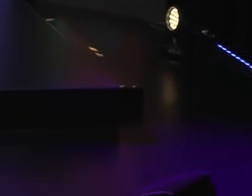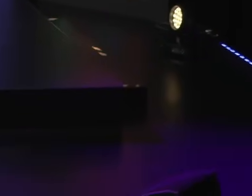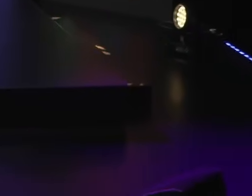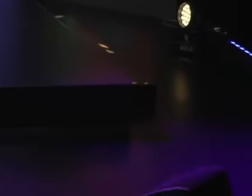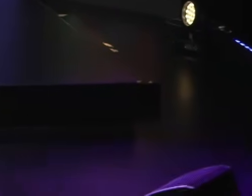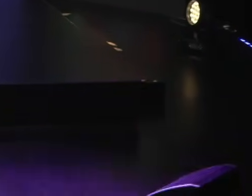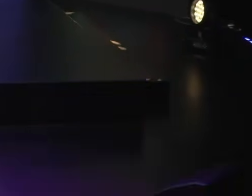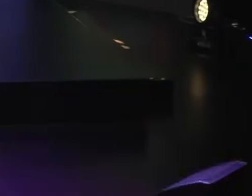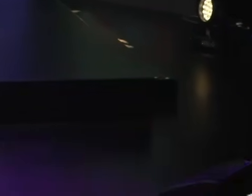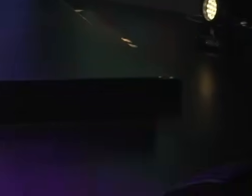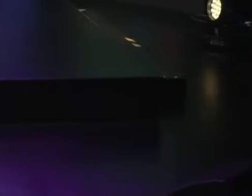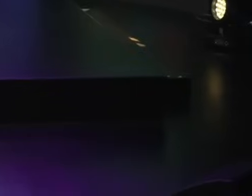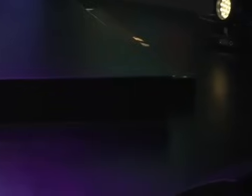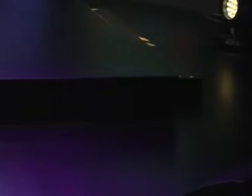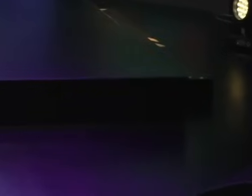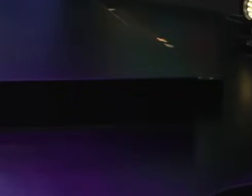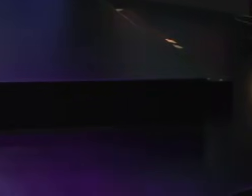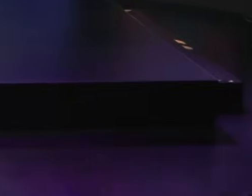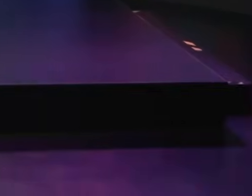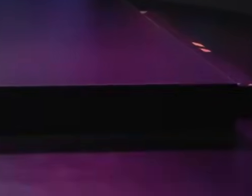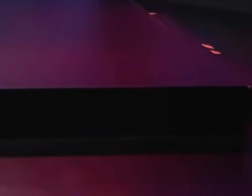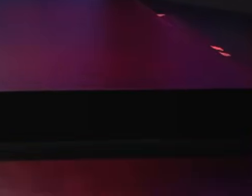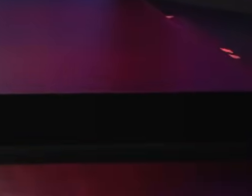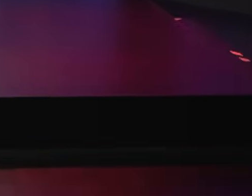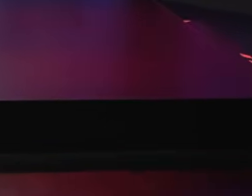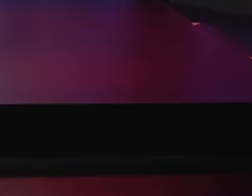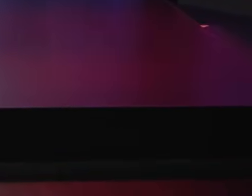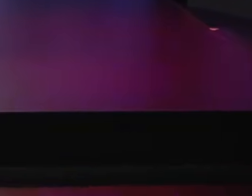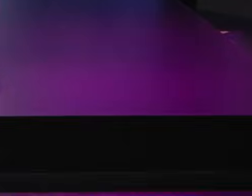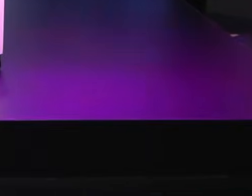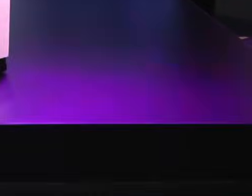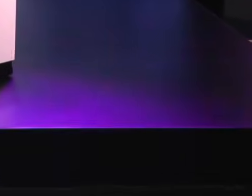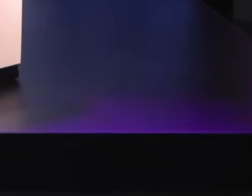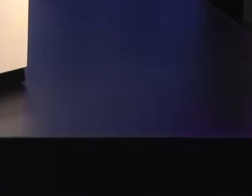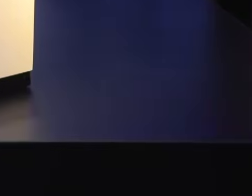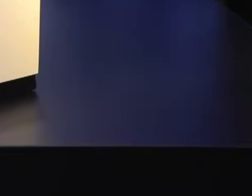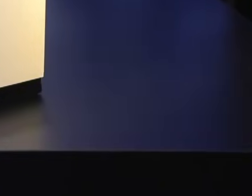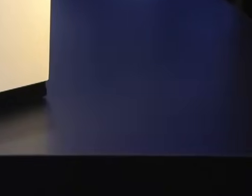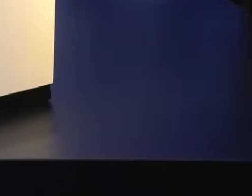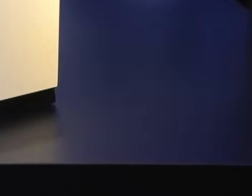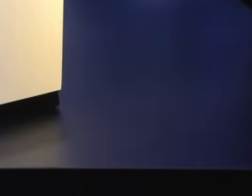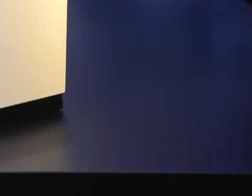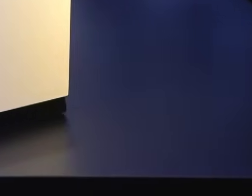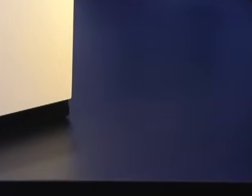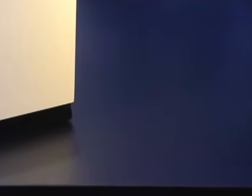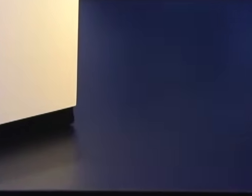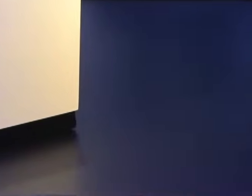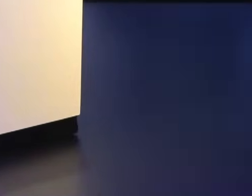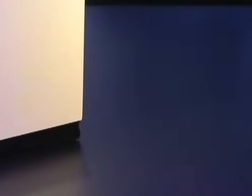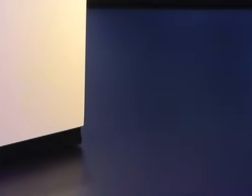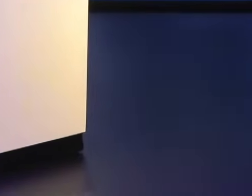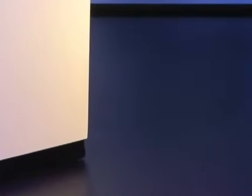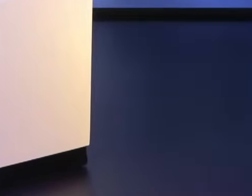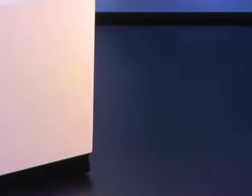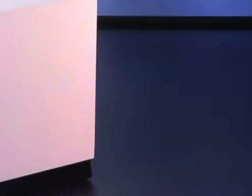Di dalam kisah Nabi Musa alaihi salam, Nabi Musa mengingatkan kepada kaumnya untuk terus berjuang. Dan ada dua orang pengikut Nabi